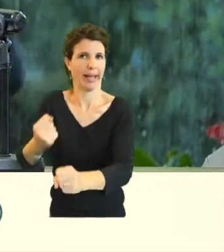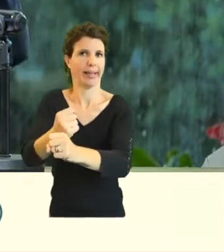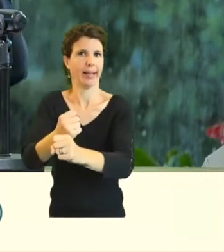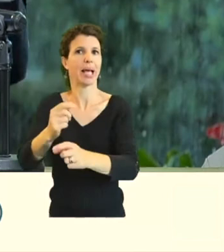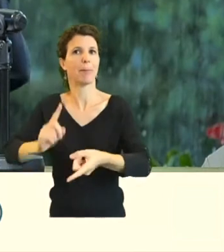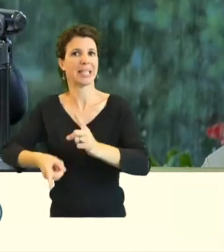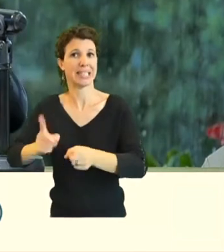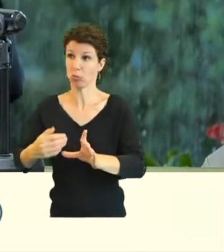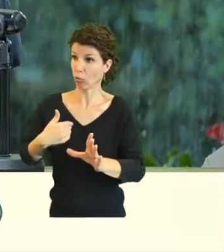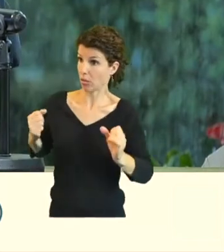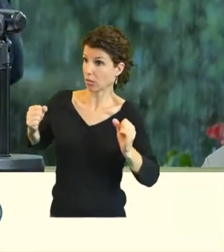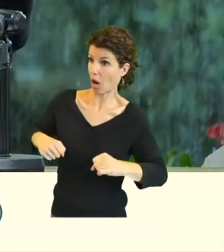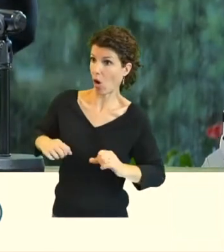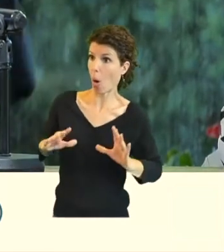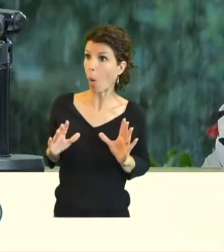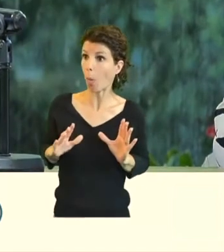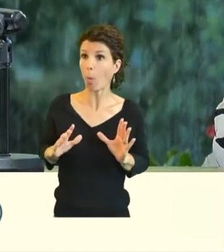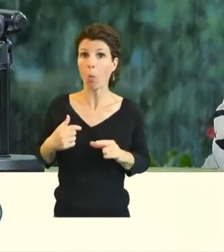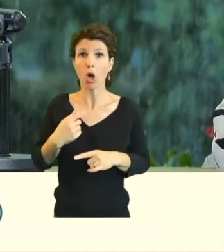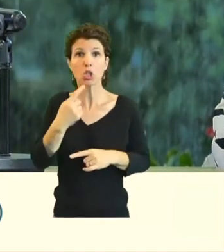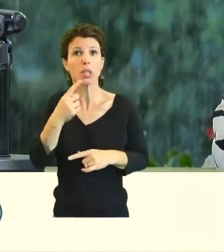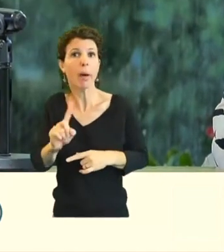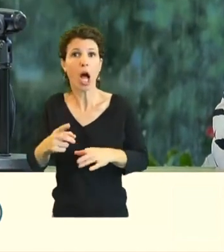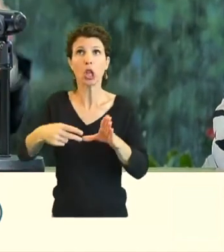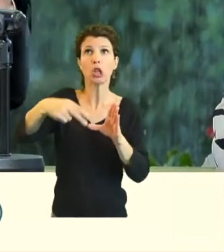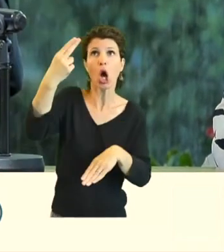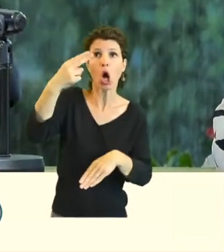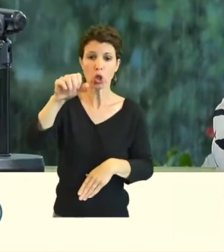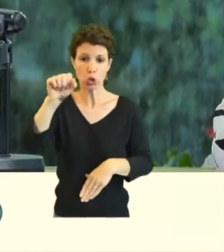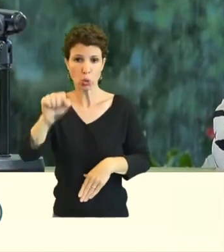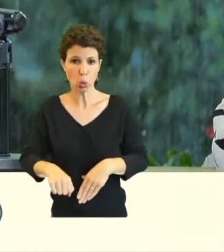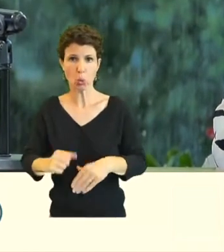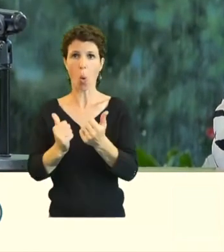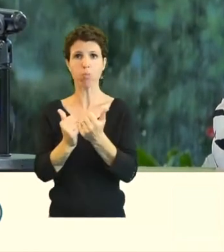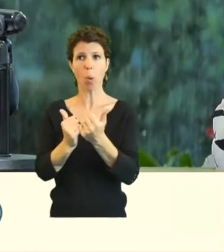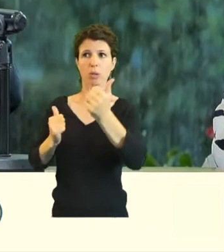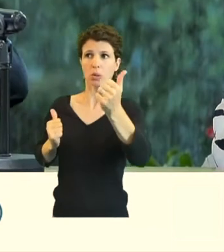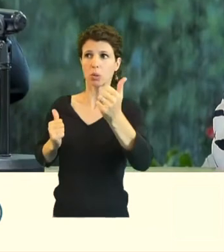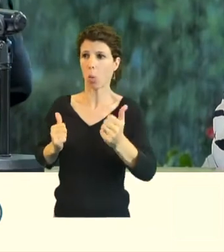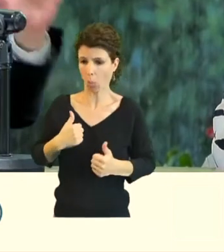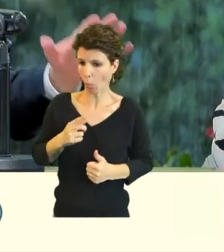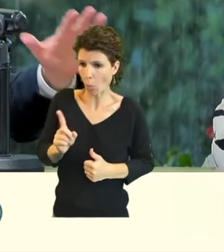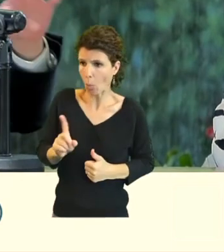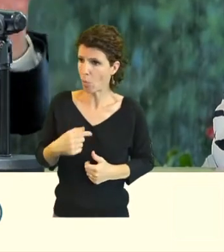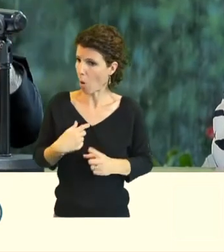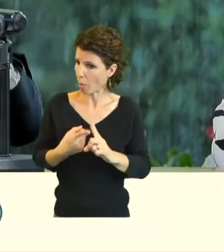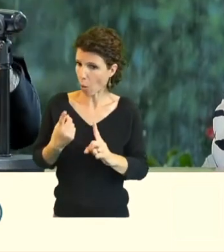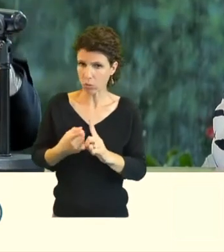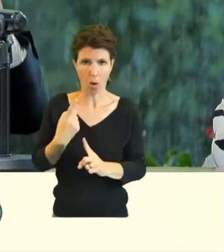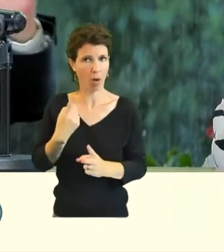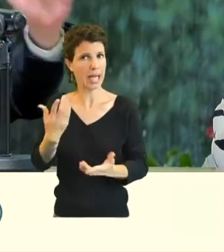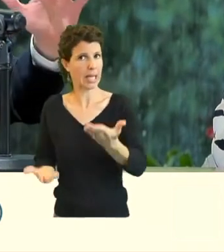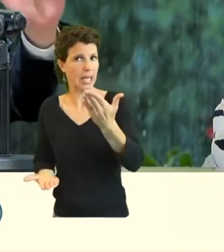nord, et contrairement à vous, je n'oppose pas le nord au sud. Je pense que nous devons travailler de façon